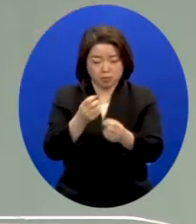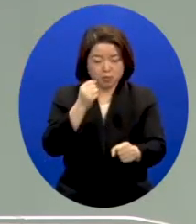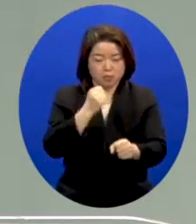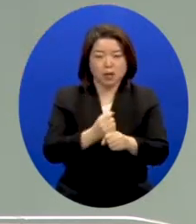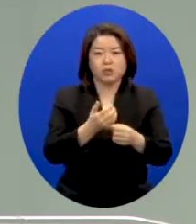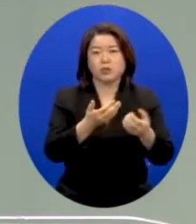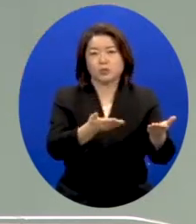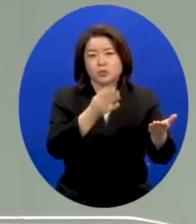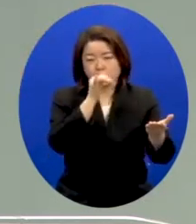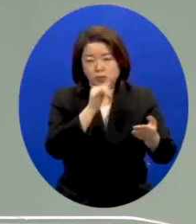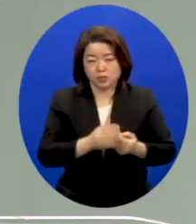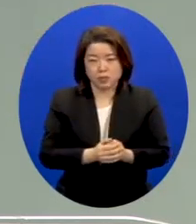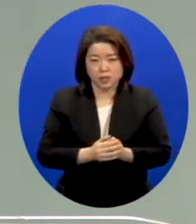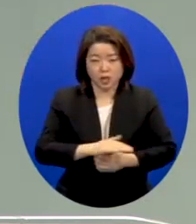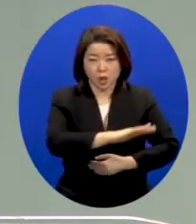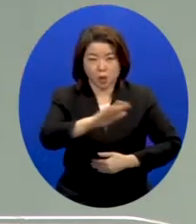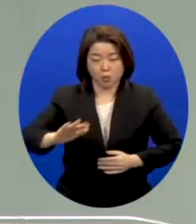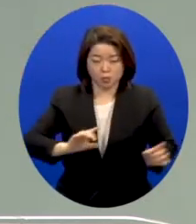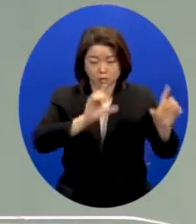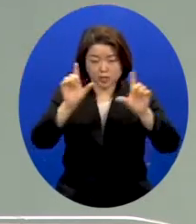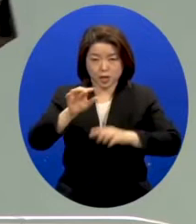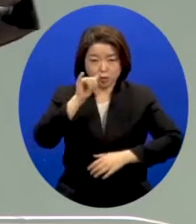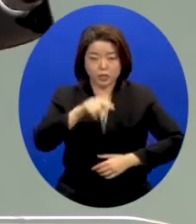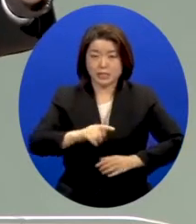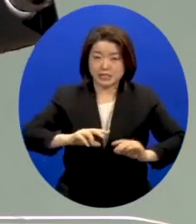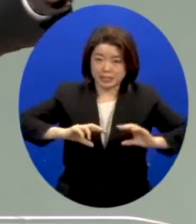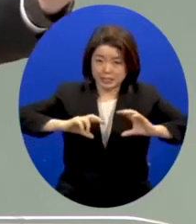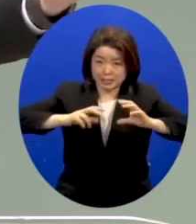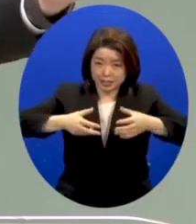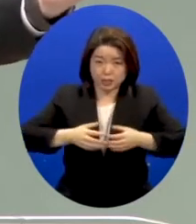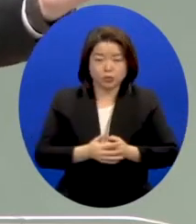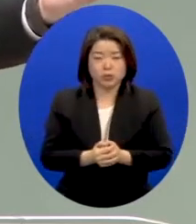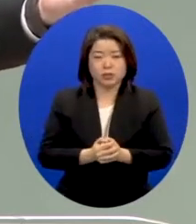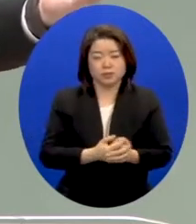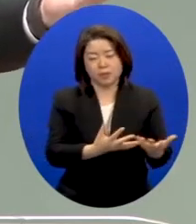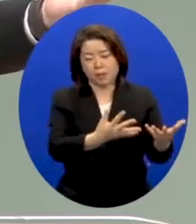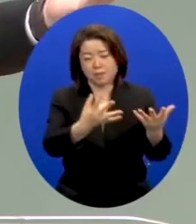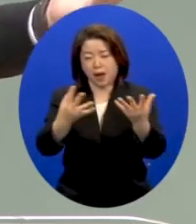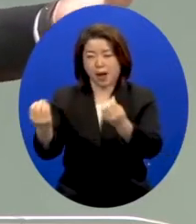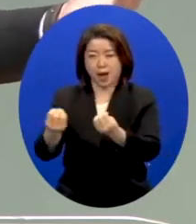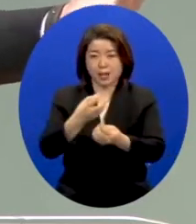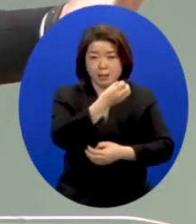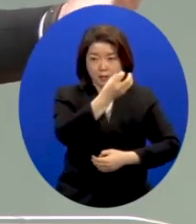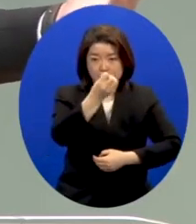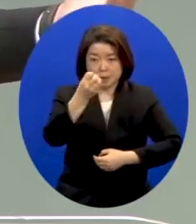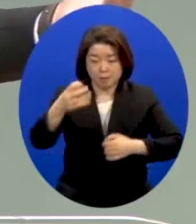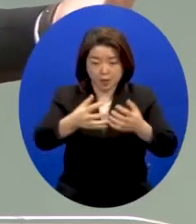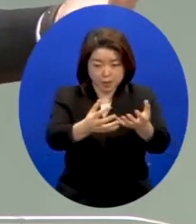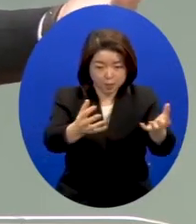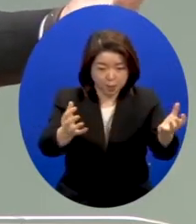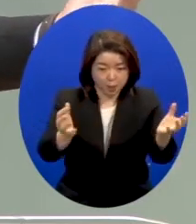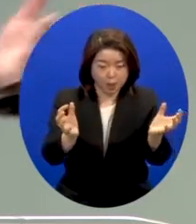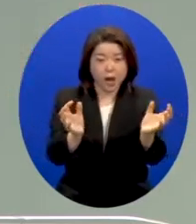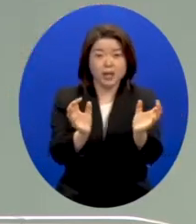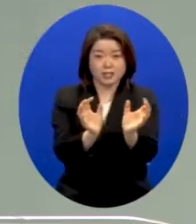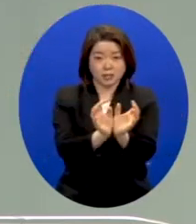우리가 살고 있는 이 지구는 아주 꽉 나는 별들이 함께 모여 있는 은은하게